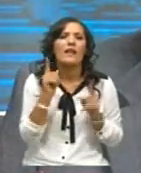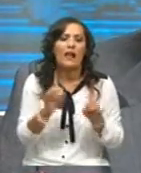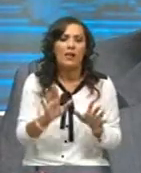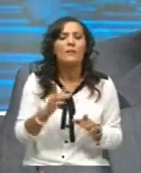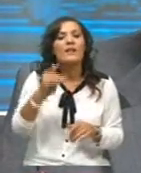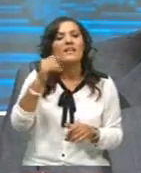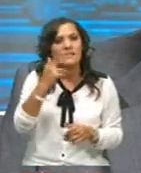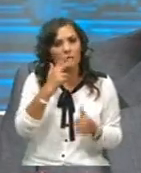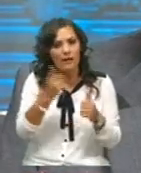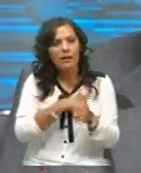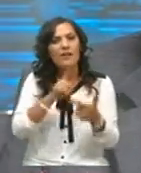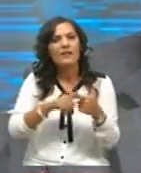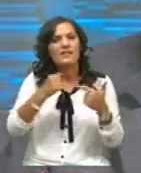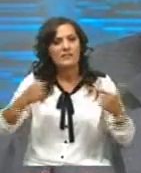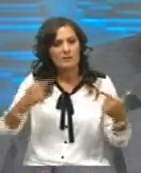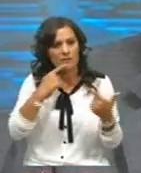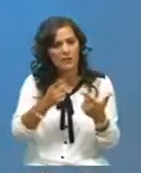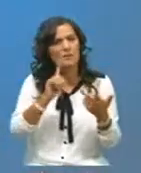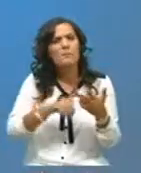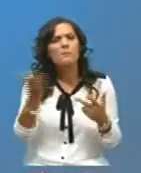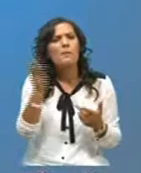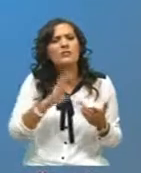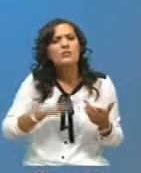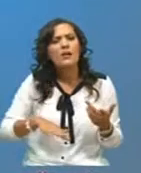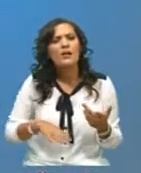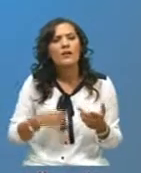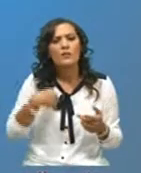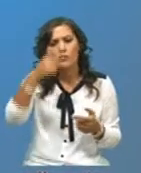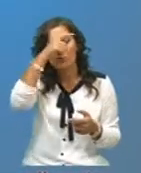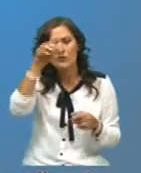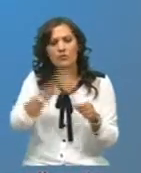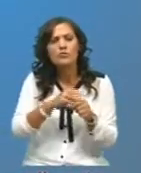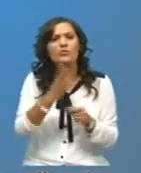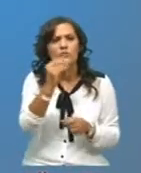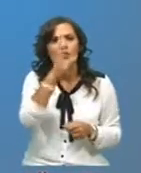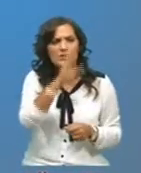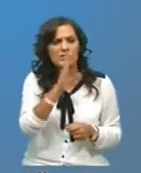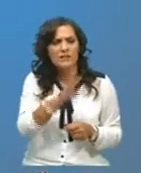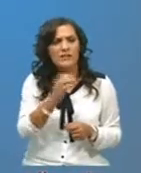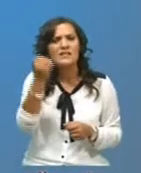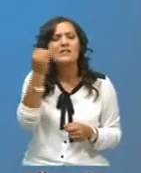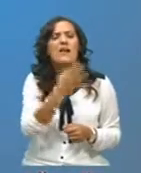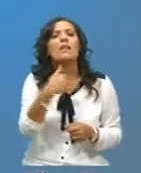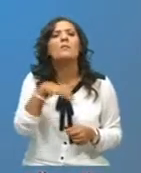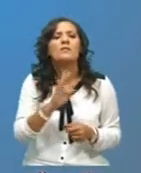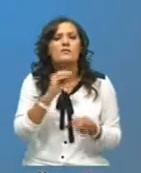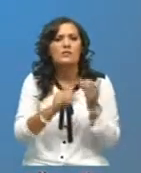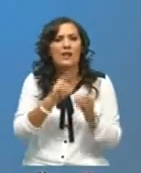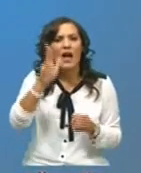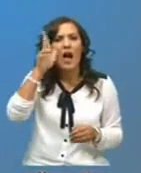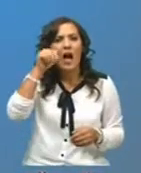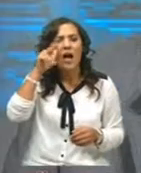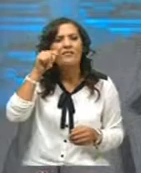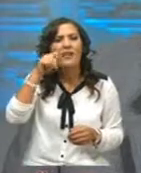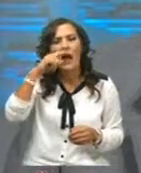ki kilo dedi fazla kilo dedik şişmanlık başka sayıyorum ülkemiz için çok ciddi sayılamayacak bir sorun